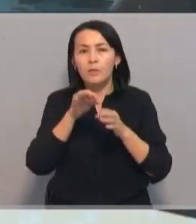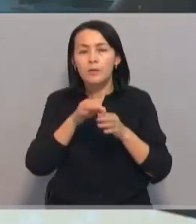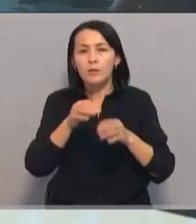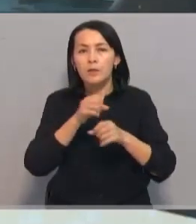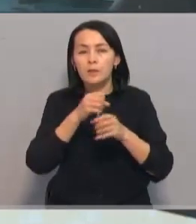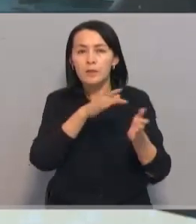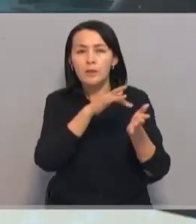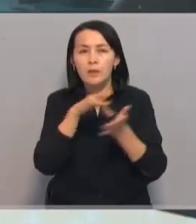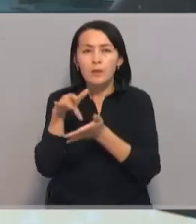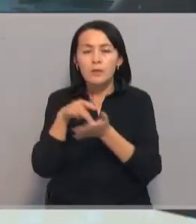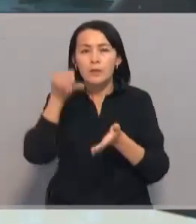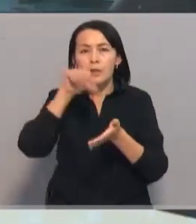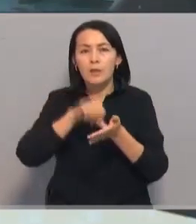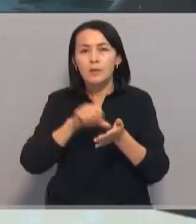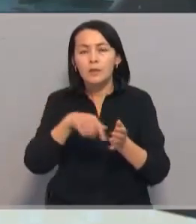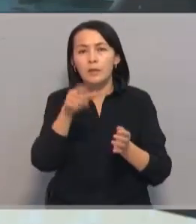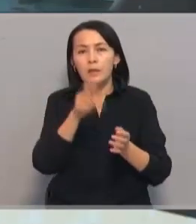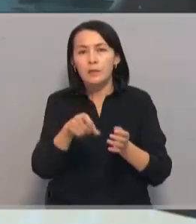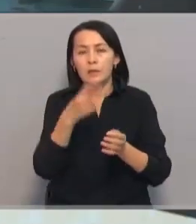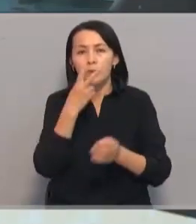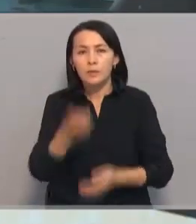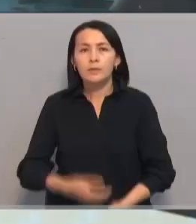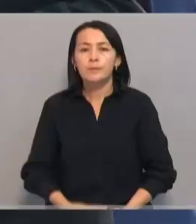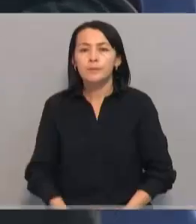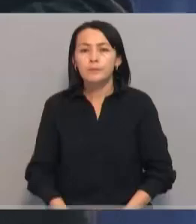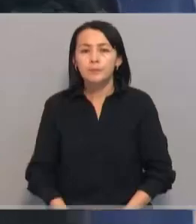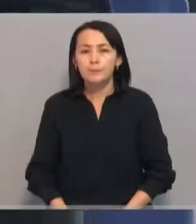Экстремалды экскурсияға қатысып айтқан тілшілер қатады.